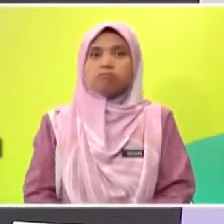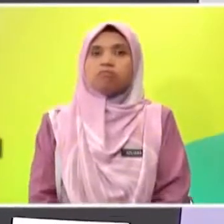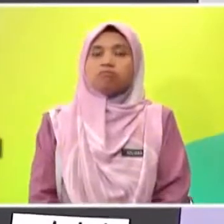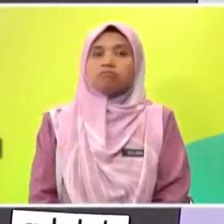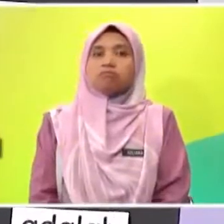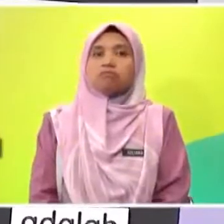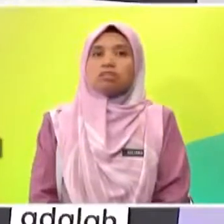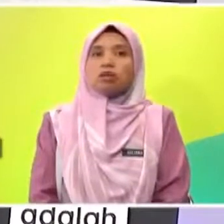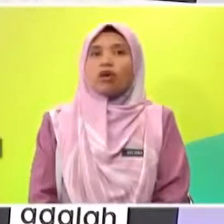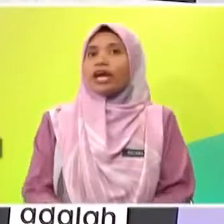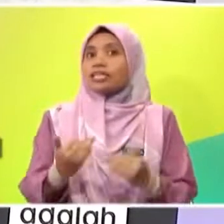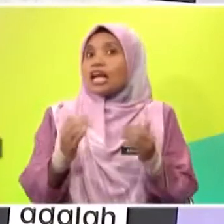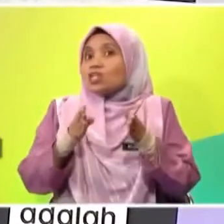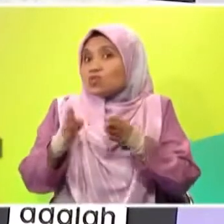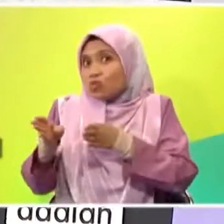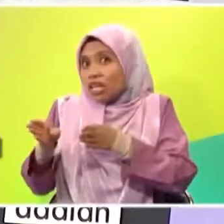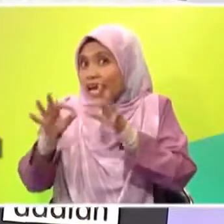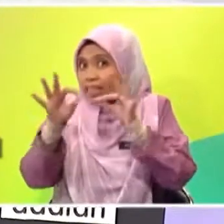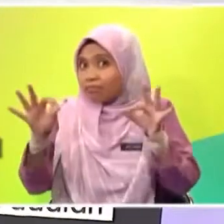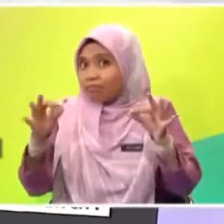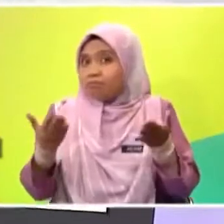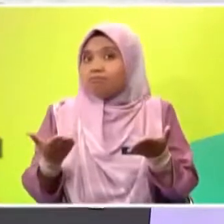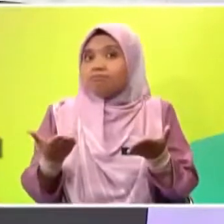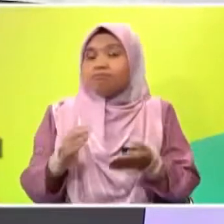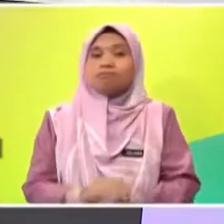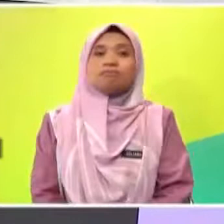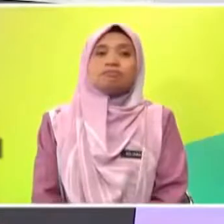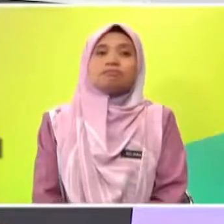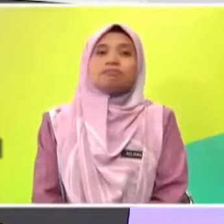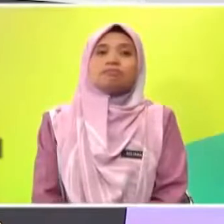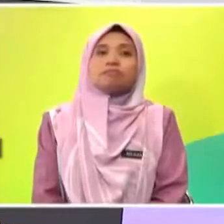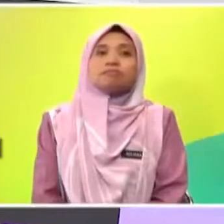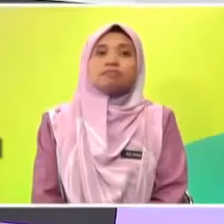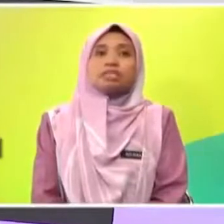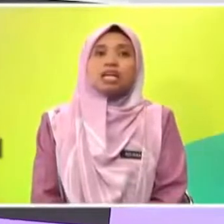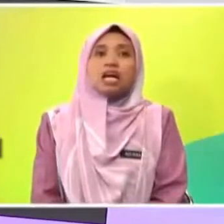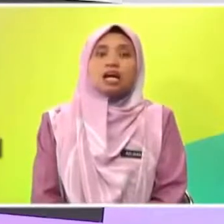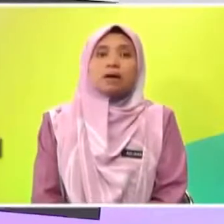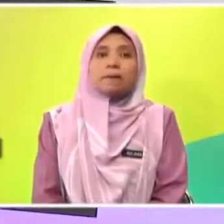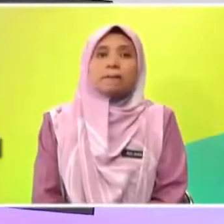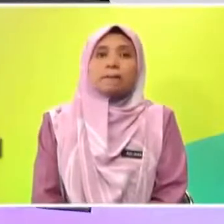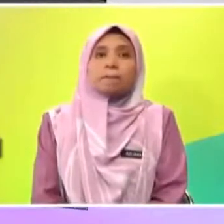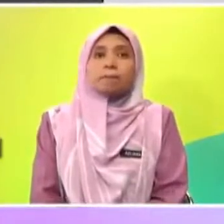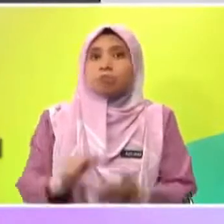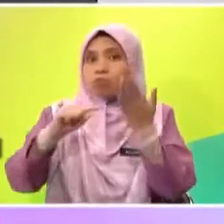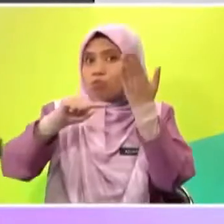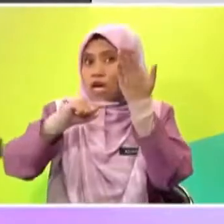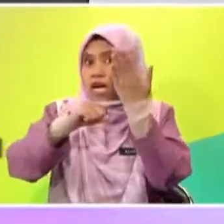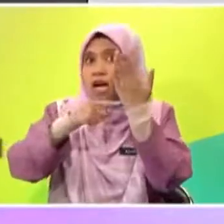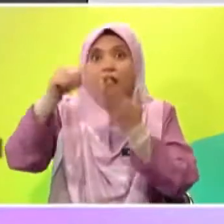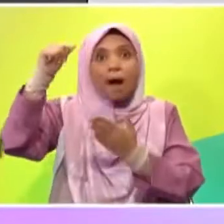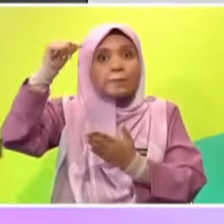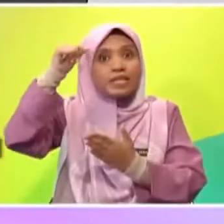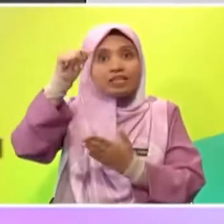di rumah sukainah susun ayat ini naik Ah saya mulkhan dengan Amin